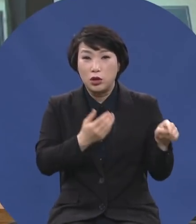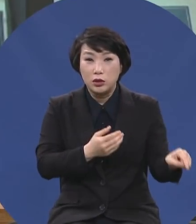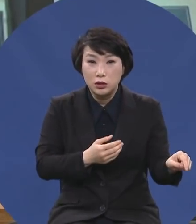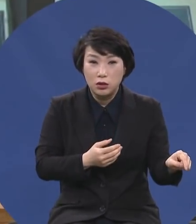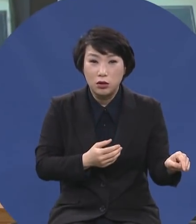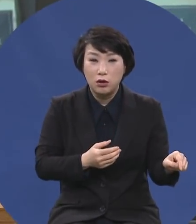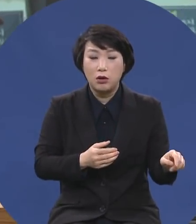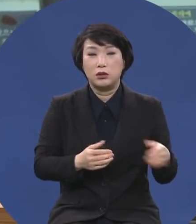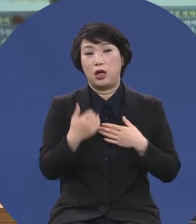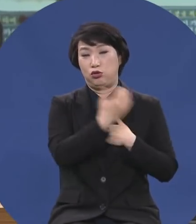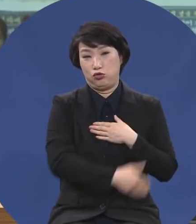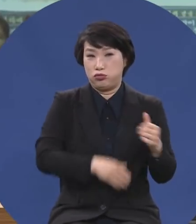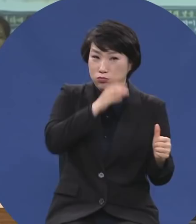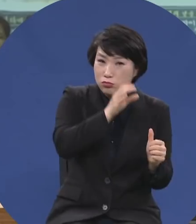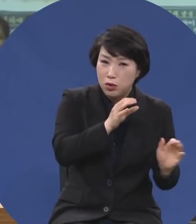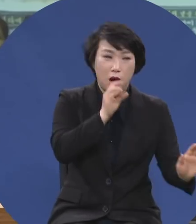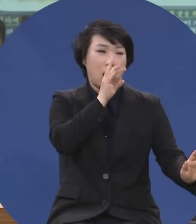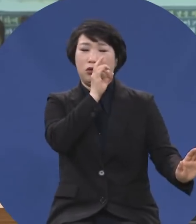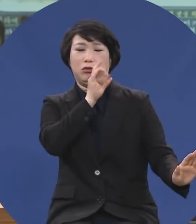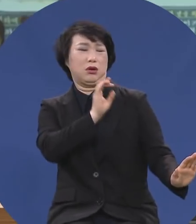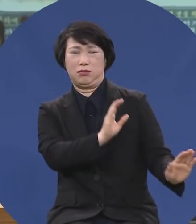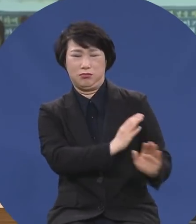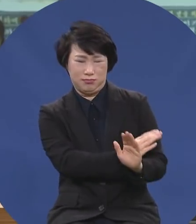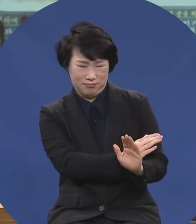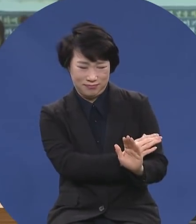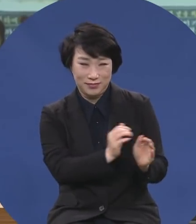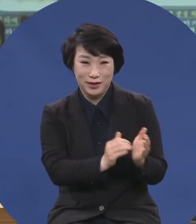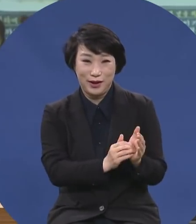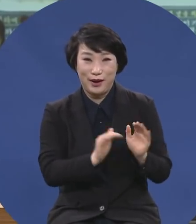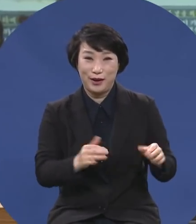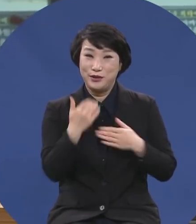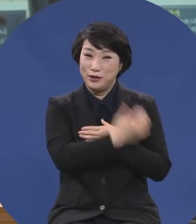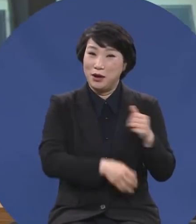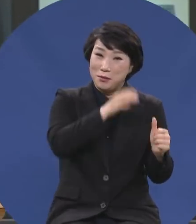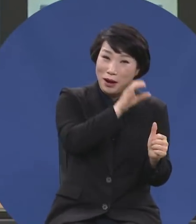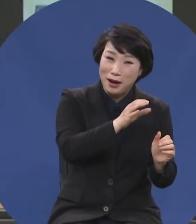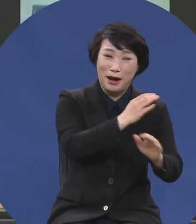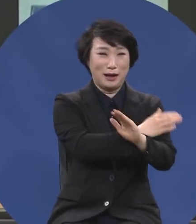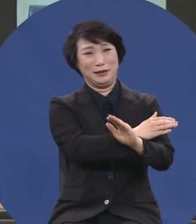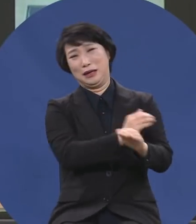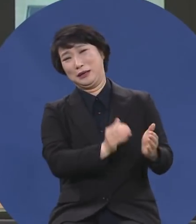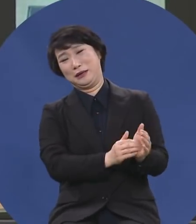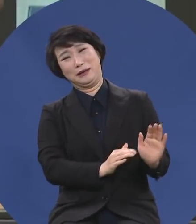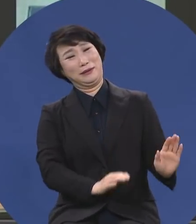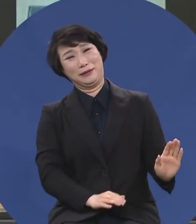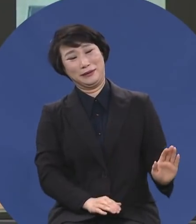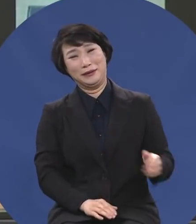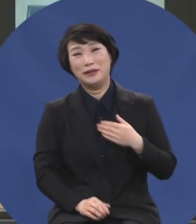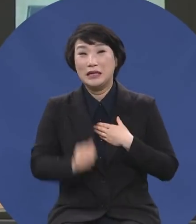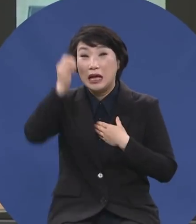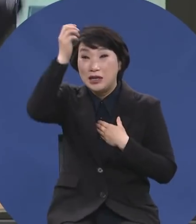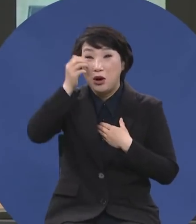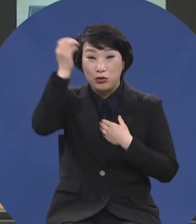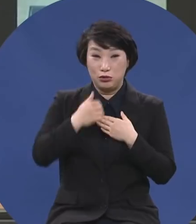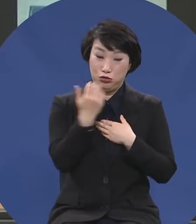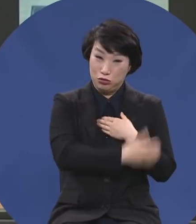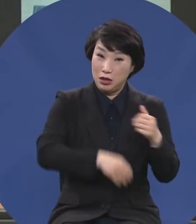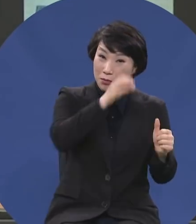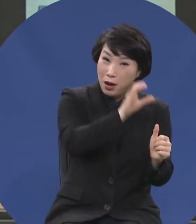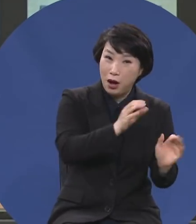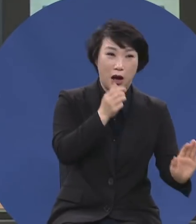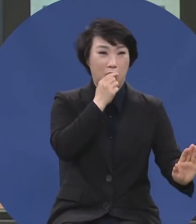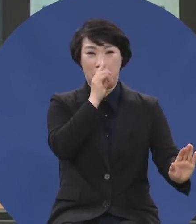되는 육신에게 맡길 수 없다. 육신에게 맡길 수 없다. 내 영혼을 육신에게 맡길